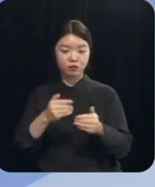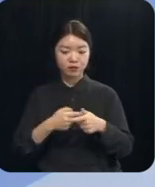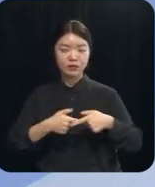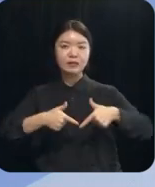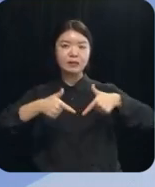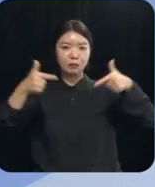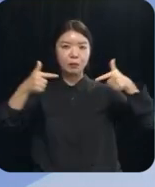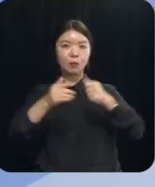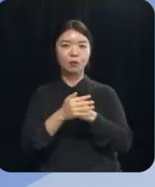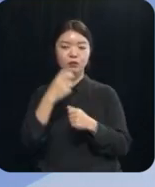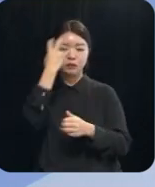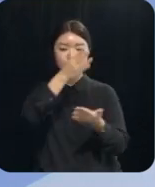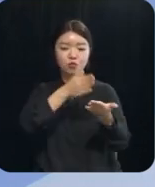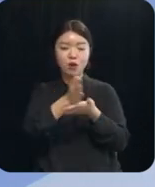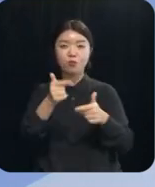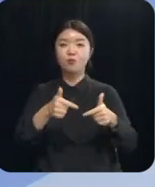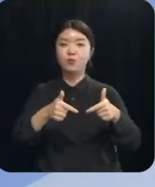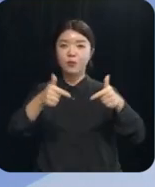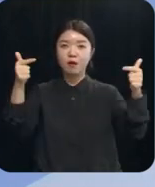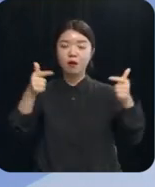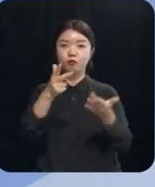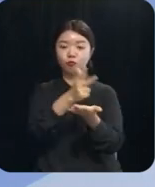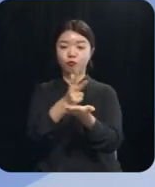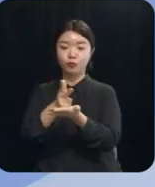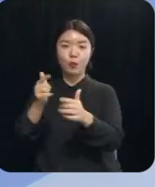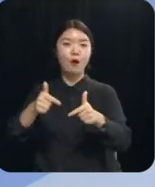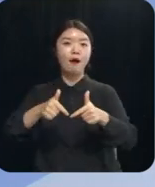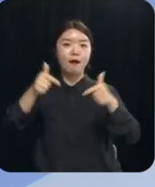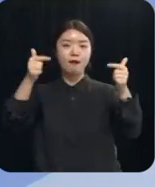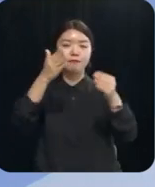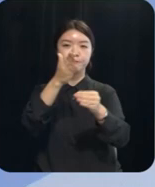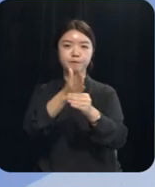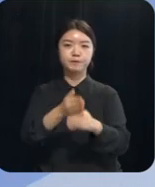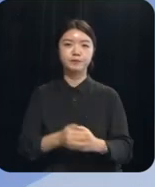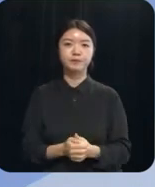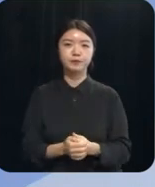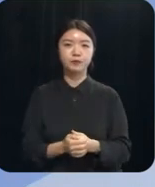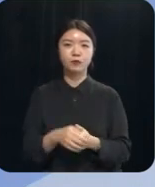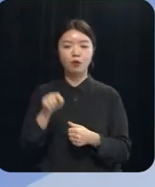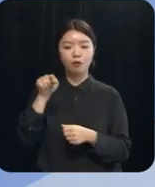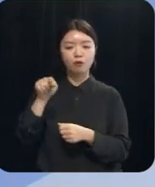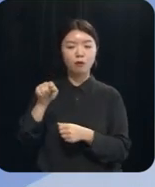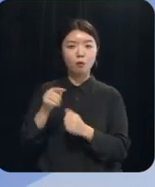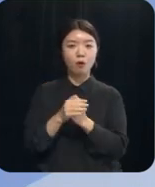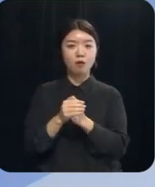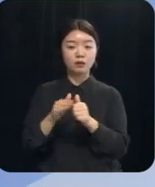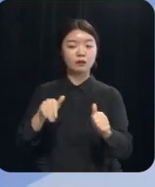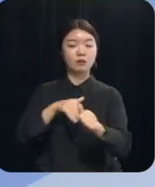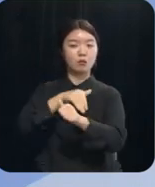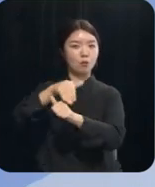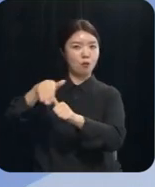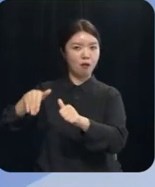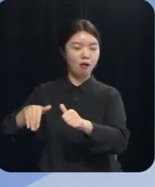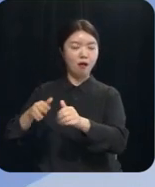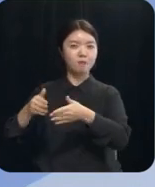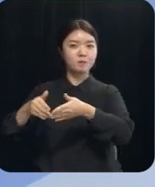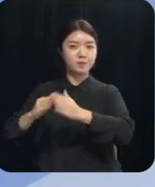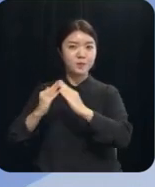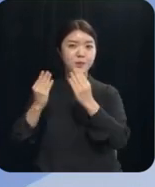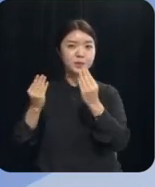그리고 진료과도 확대하고 주차장도 확대해 가고 있습니다. 이런 인프라를